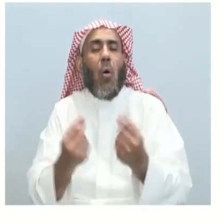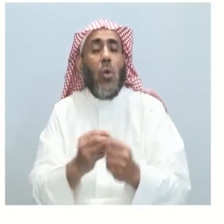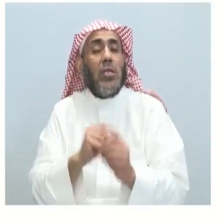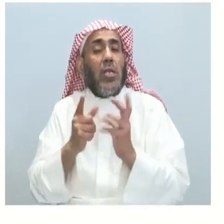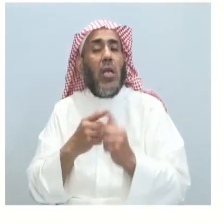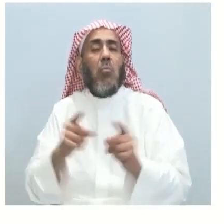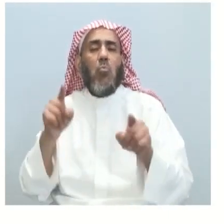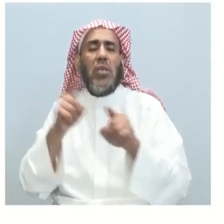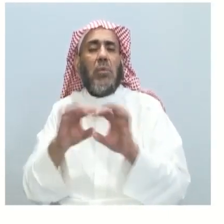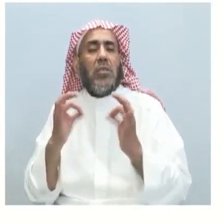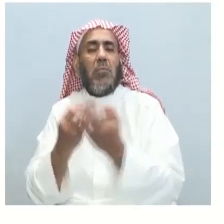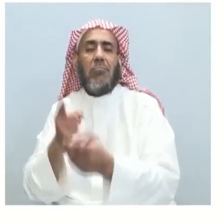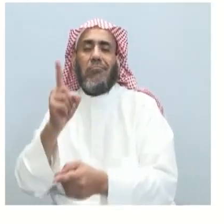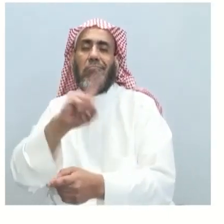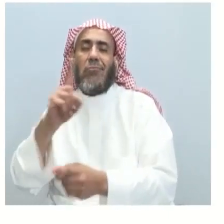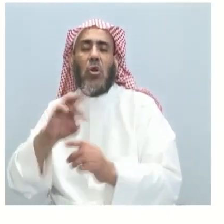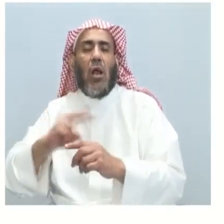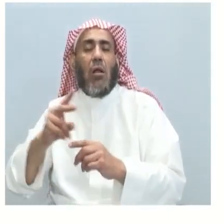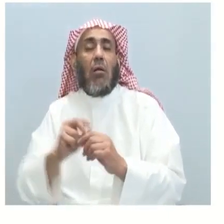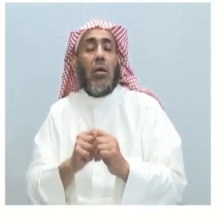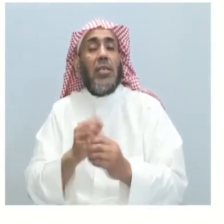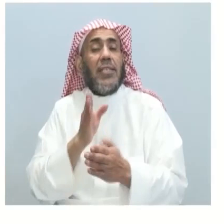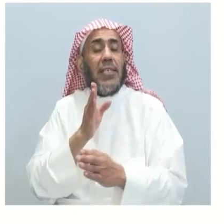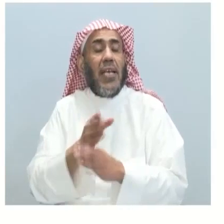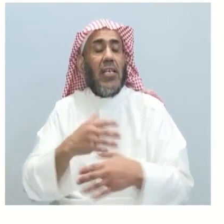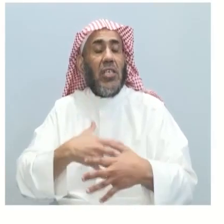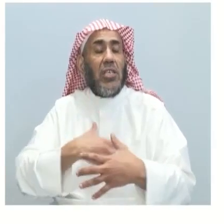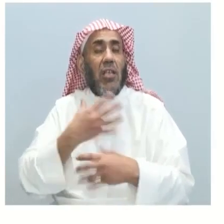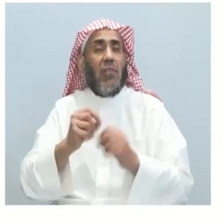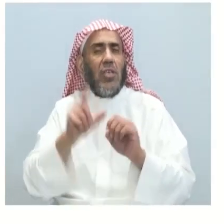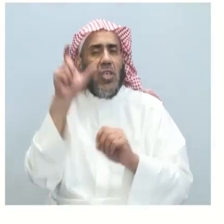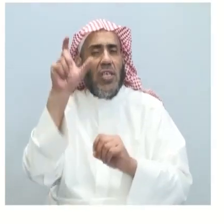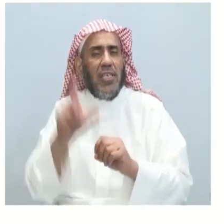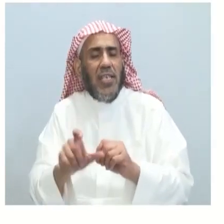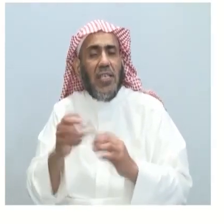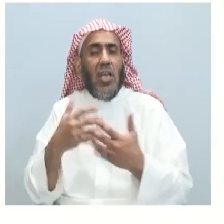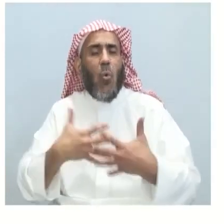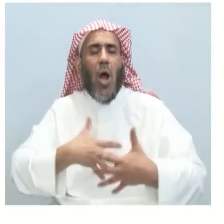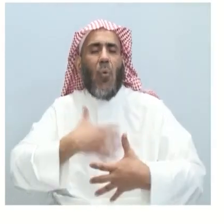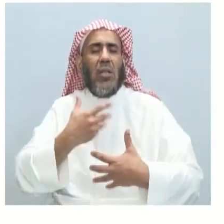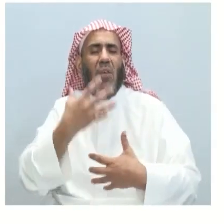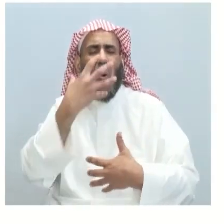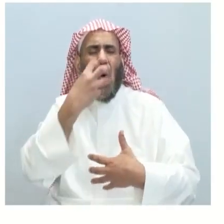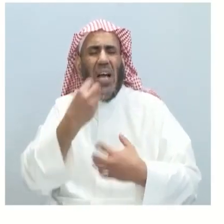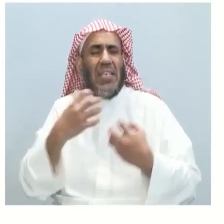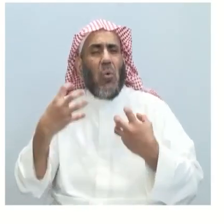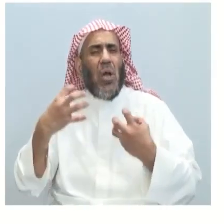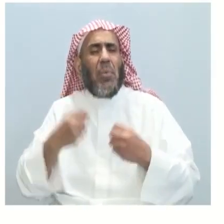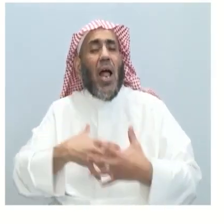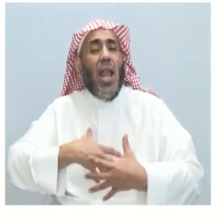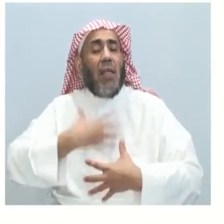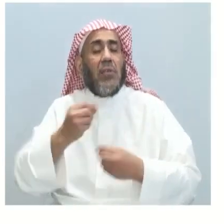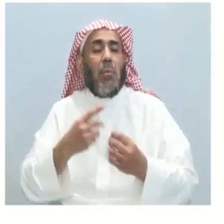حديث لا عن مناسبات اجتماعيه ولا عن شيء اخر ونقول اتجاه الشعر الوجداني تتضح فيه شخصيه الشاعر وعواطفه واحزانه والاه ويعبر عن النفس